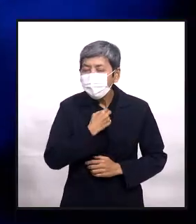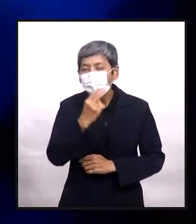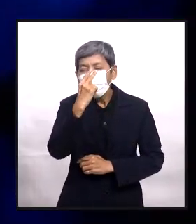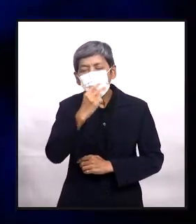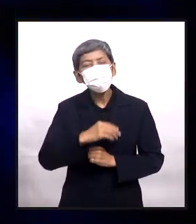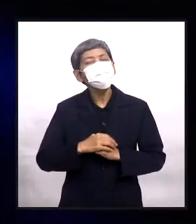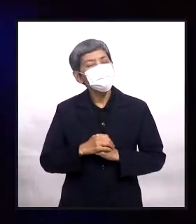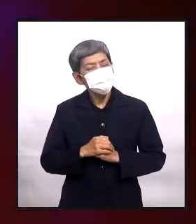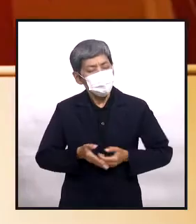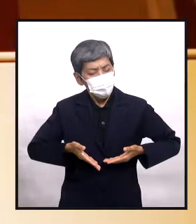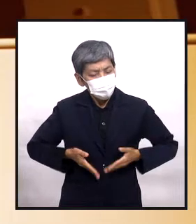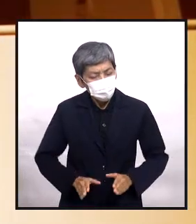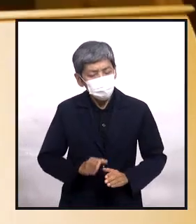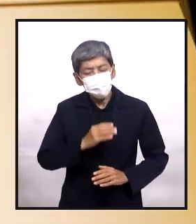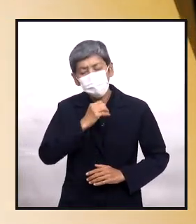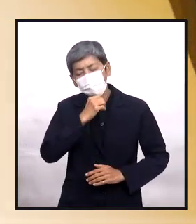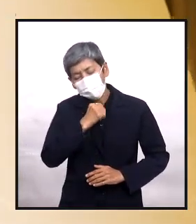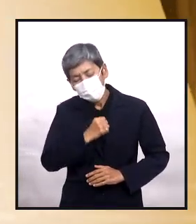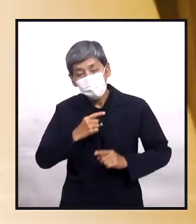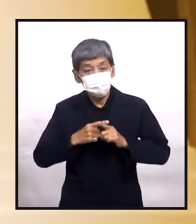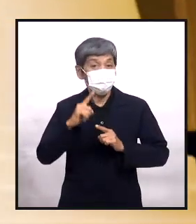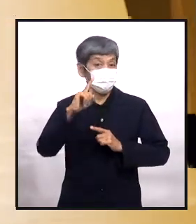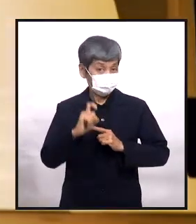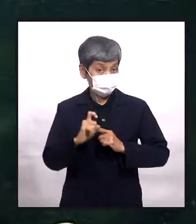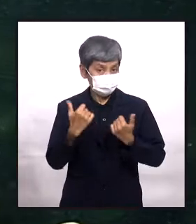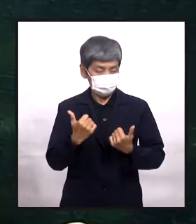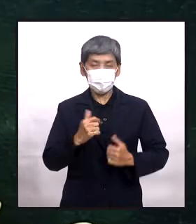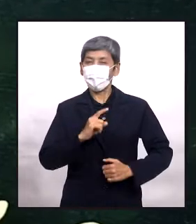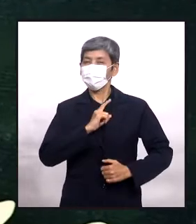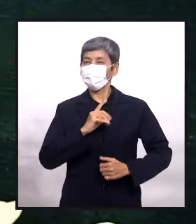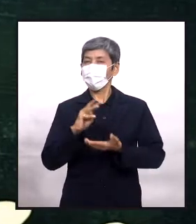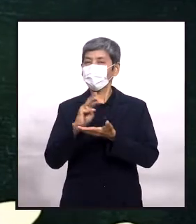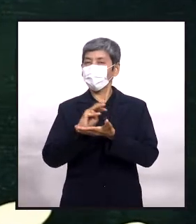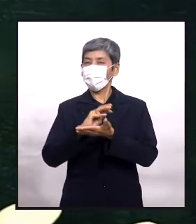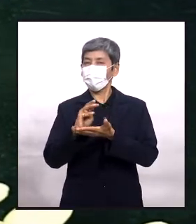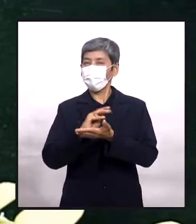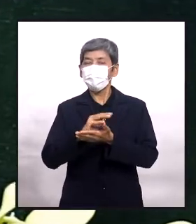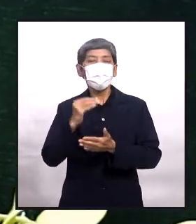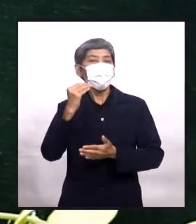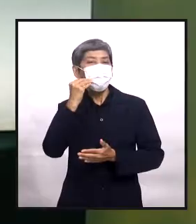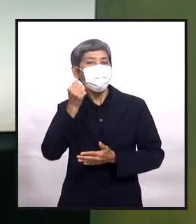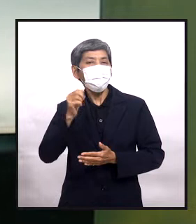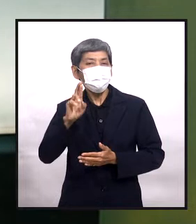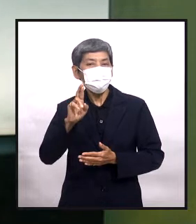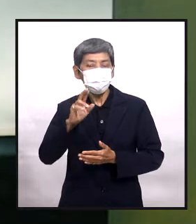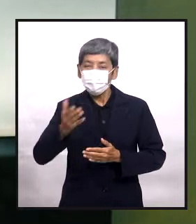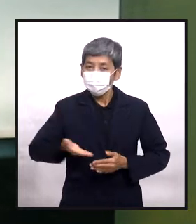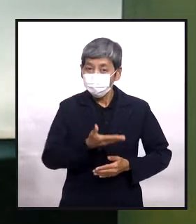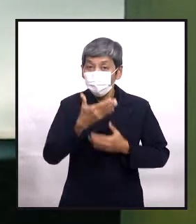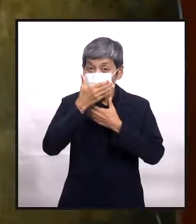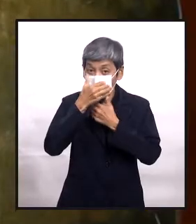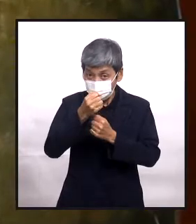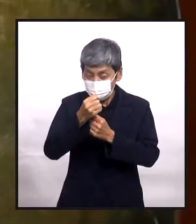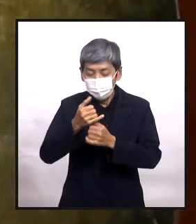จารณาถึงความเกิดแก่เจ็บตายคาเฟ่นี้ก็อยู่ภายใต้การดูแลของมูลนิธิบ้านอารีที่เปิดให้บุคคลที่